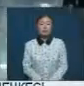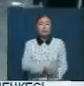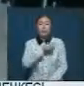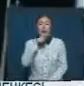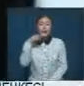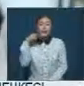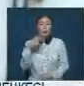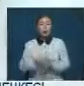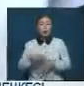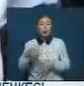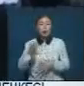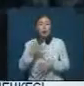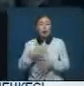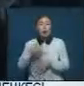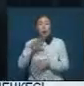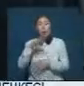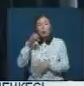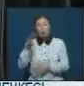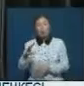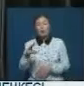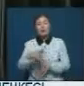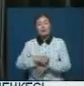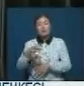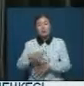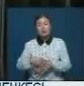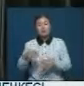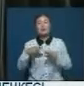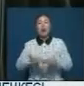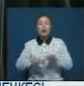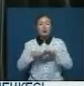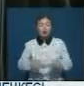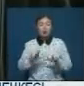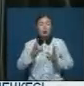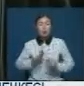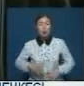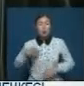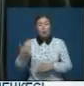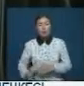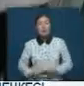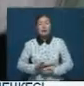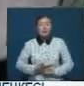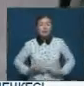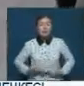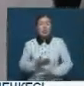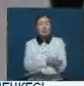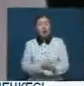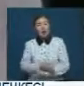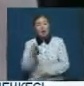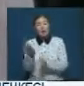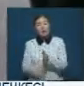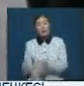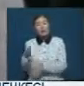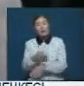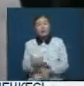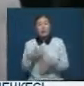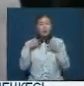Ресейлік құндыз, австралиялық мутон, түлкі терісінен тігілген ішіктер, ұзын қысқа женді, жағалы жағасыз, ұзын